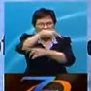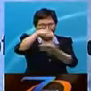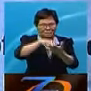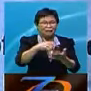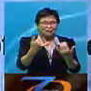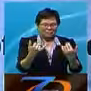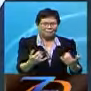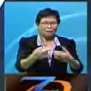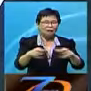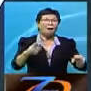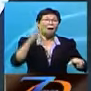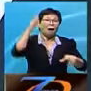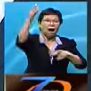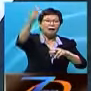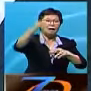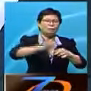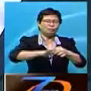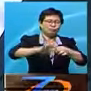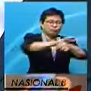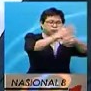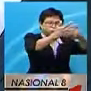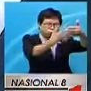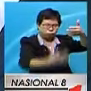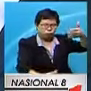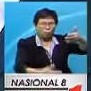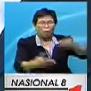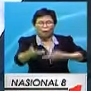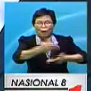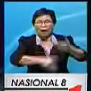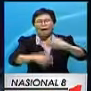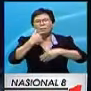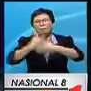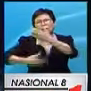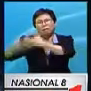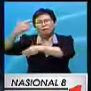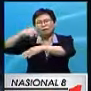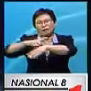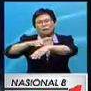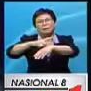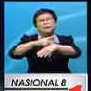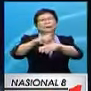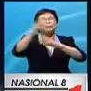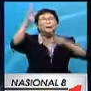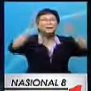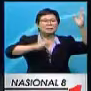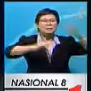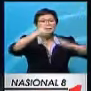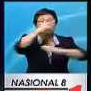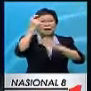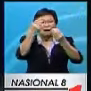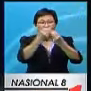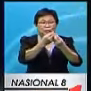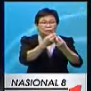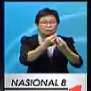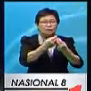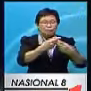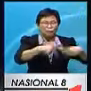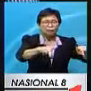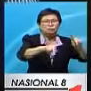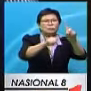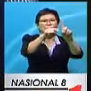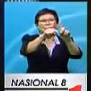Bursa Malaysia AI katanya akan melengkapkan platform perdagangan konvensional semasa di bursa tempatan. Ini kerana daripada modal pasaran